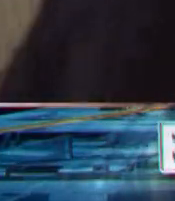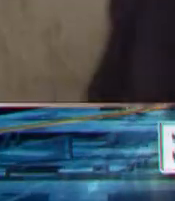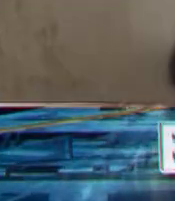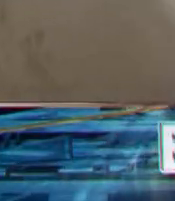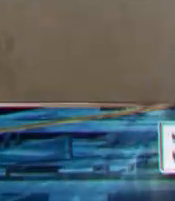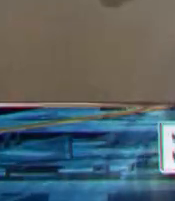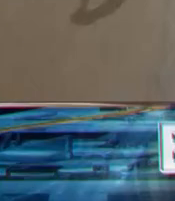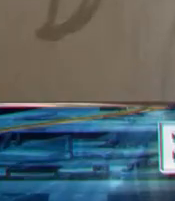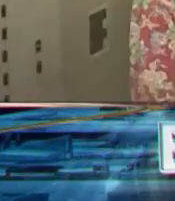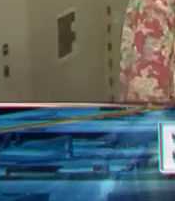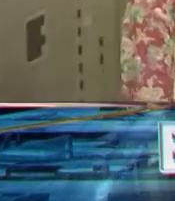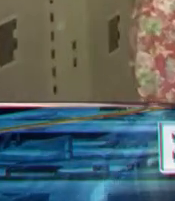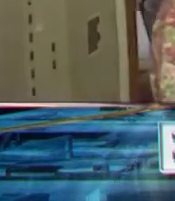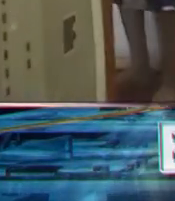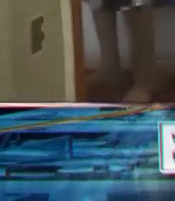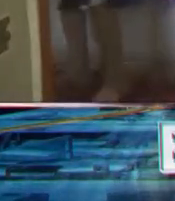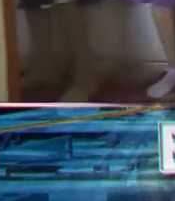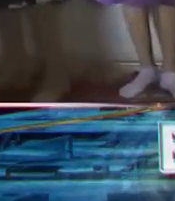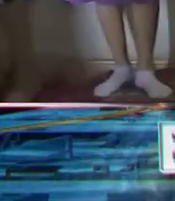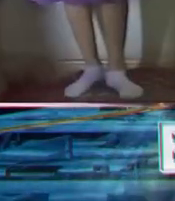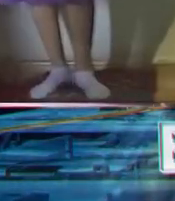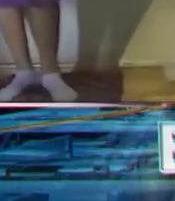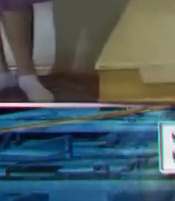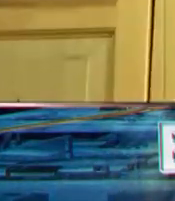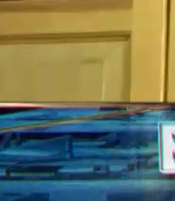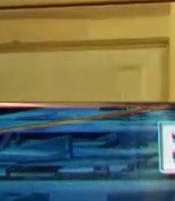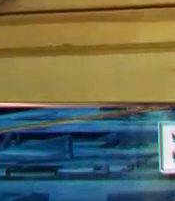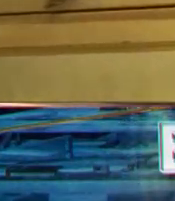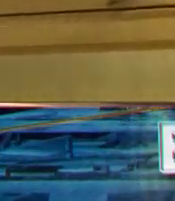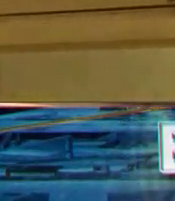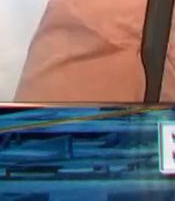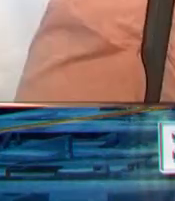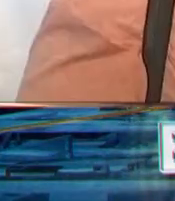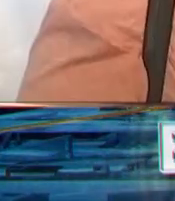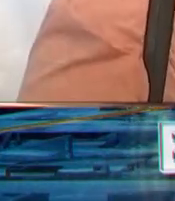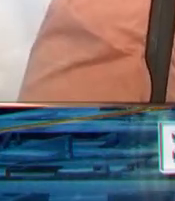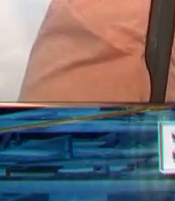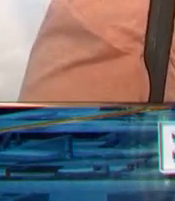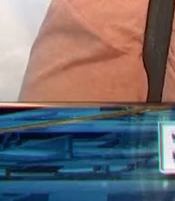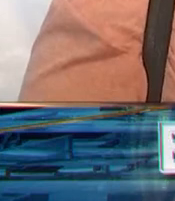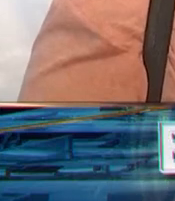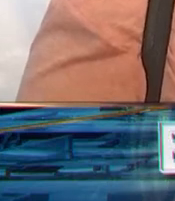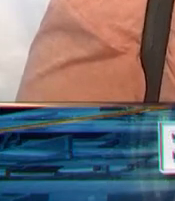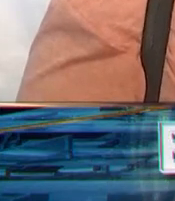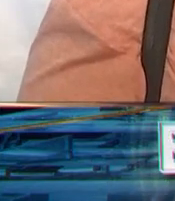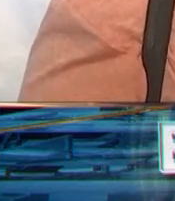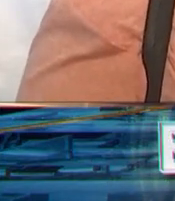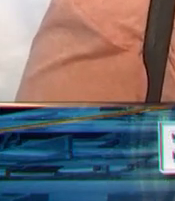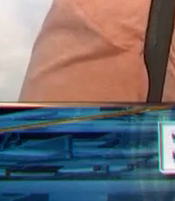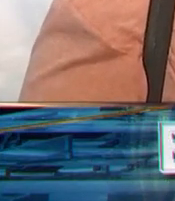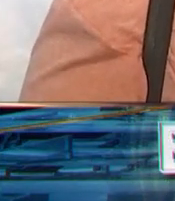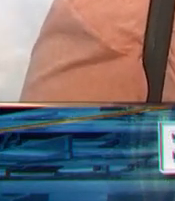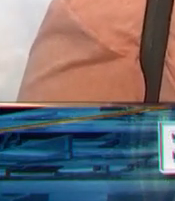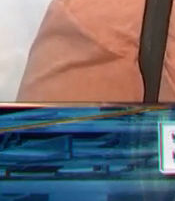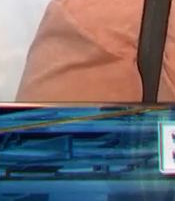шаттығы. Қарекет қайырымдылық қоры Жаргент қаласында мұқтаж анаға пәтер кілтін табыстады. Қанша уақыт күтті, қанша жерде, каждый